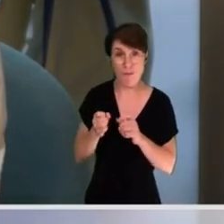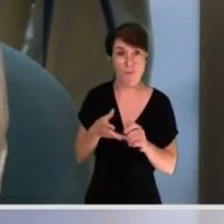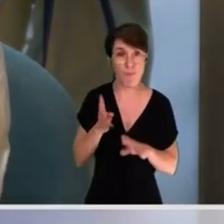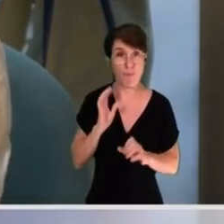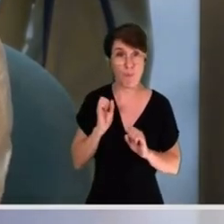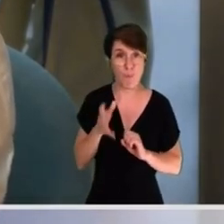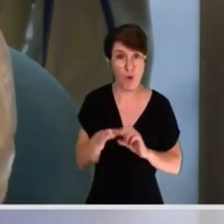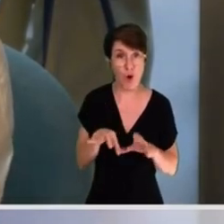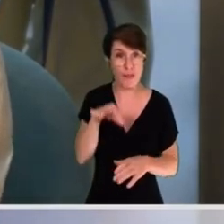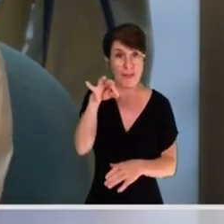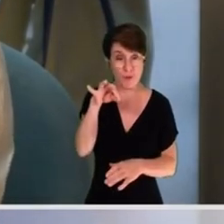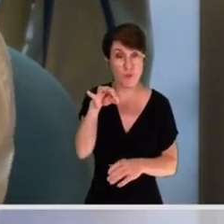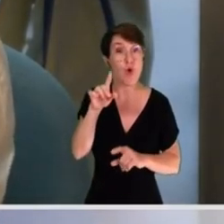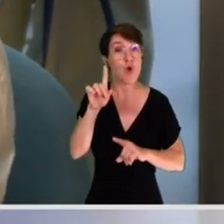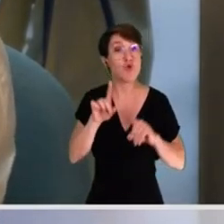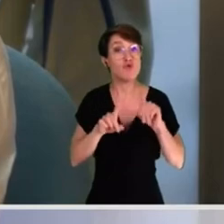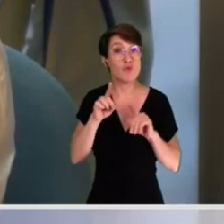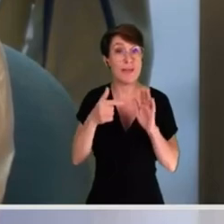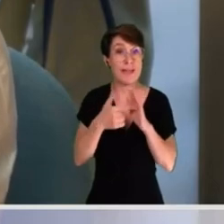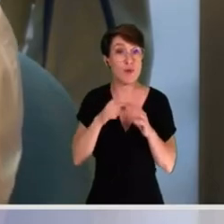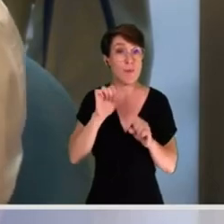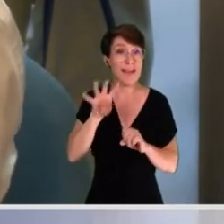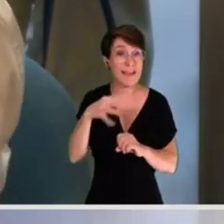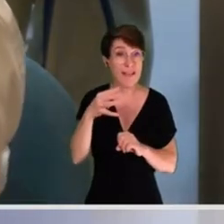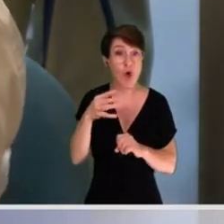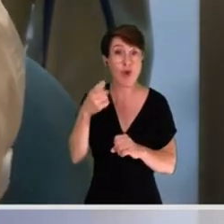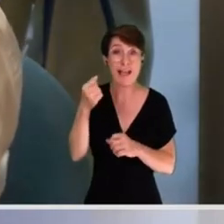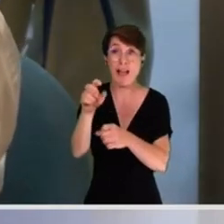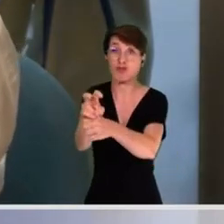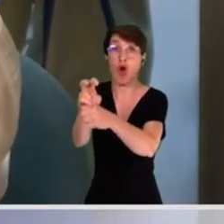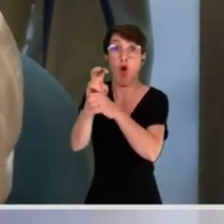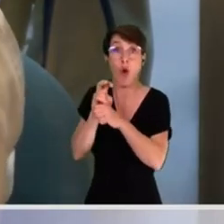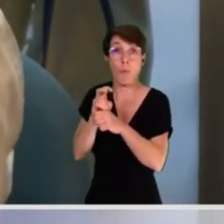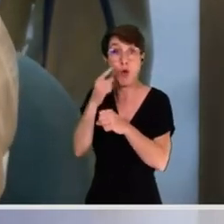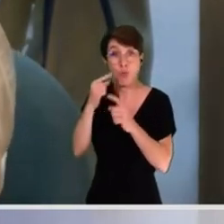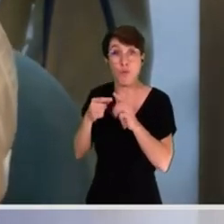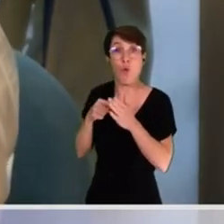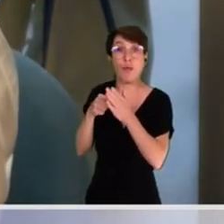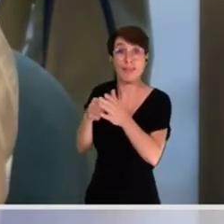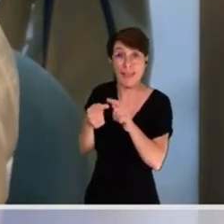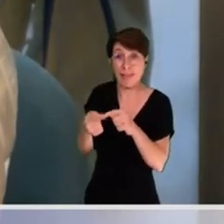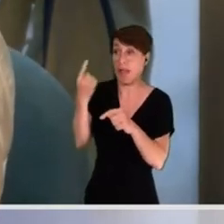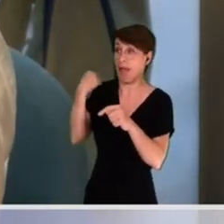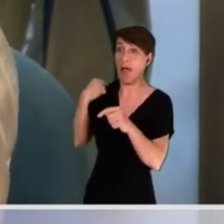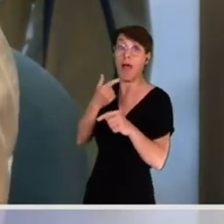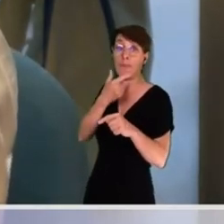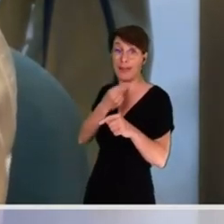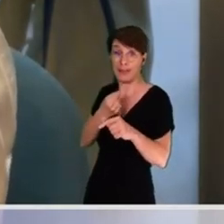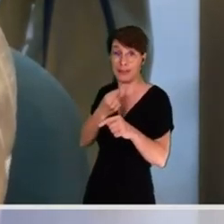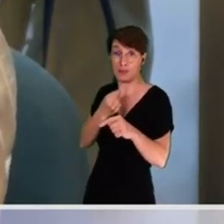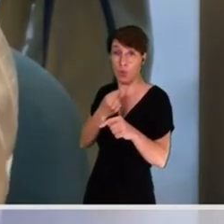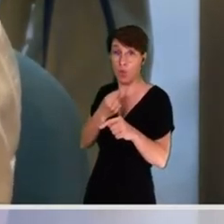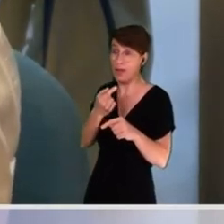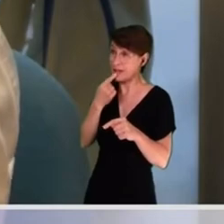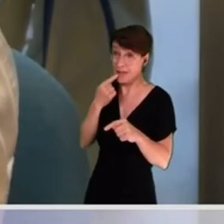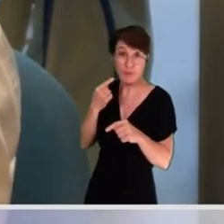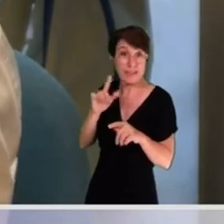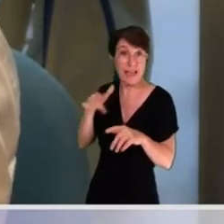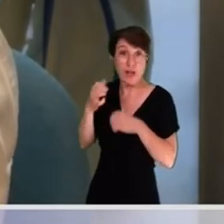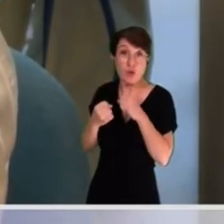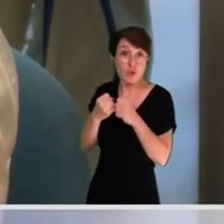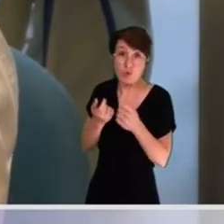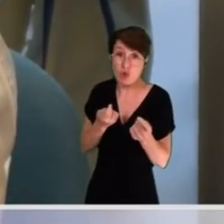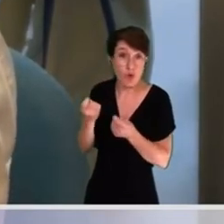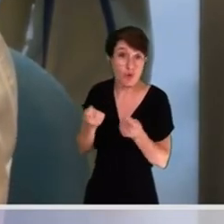juillet 2014 pour solder les années Destot, et que donc on est là vraiment dans 12 ans de gestion qui